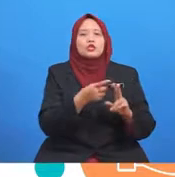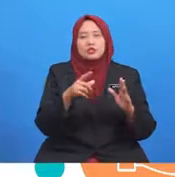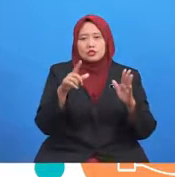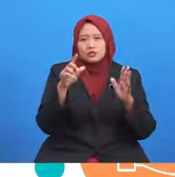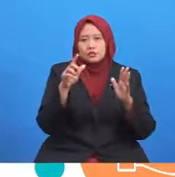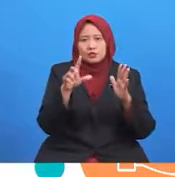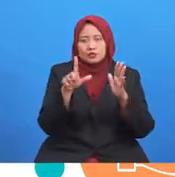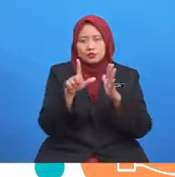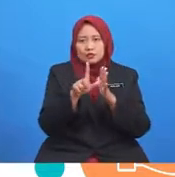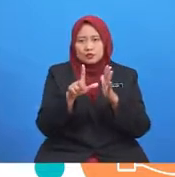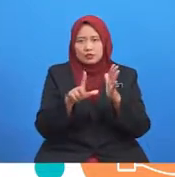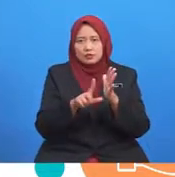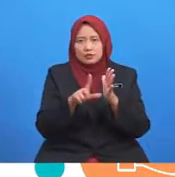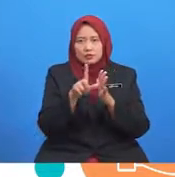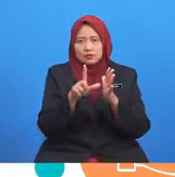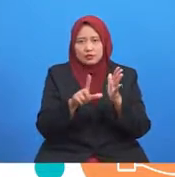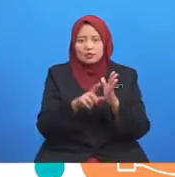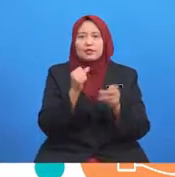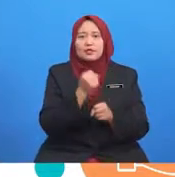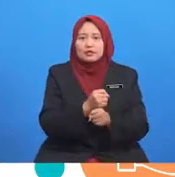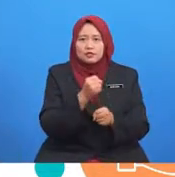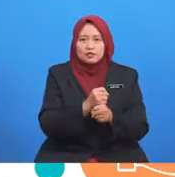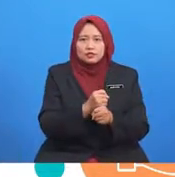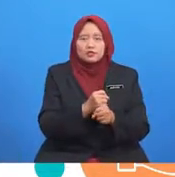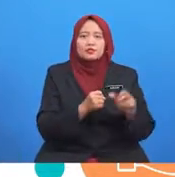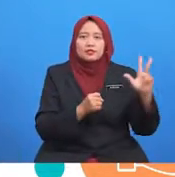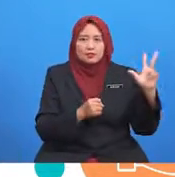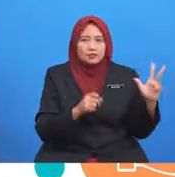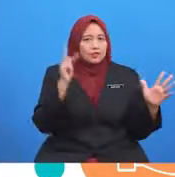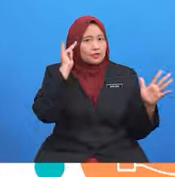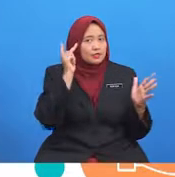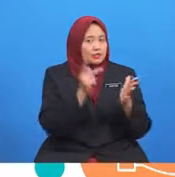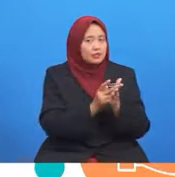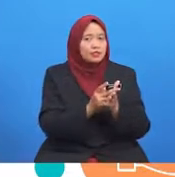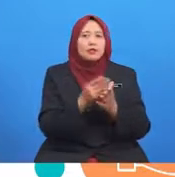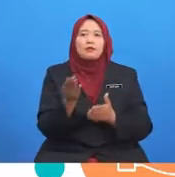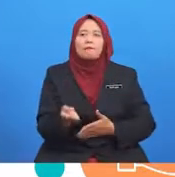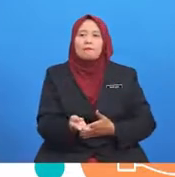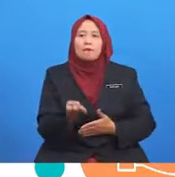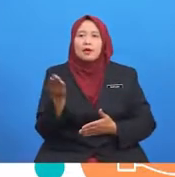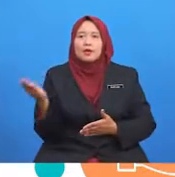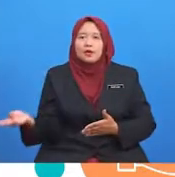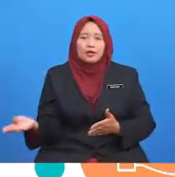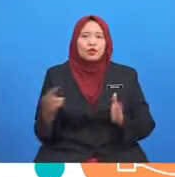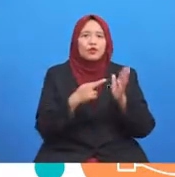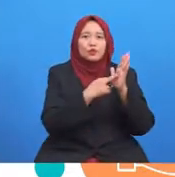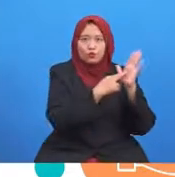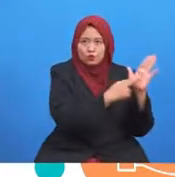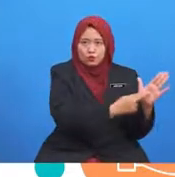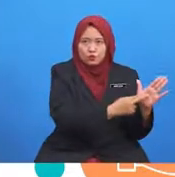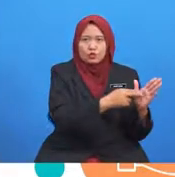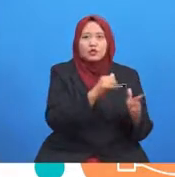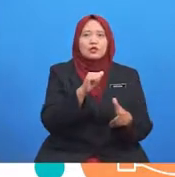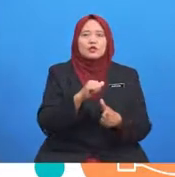pasti bahan rujukan atau produk sedia ada. 4. Analisis